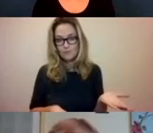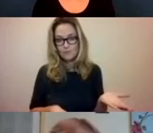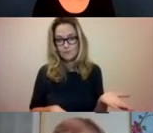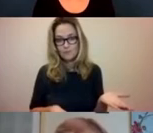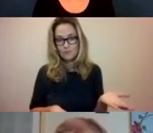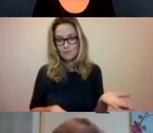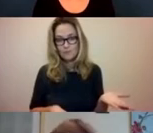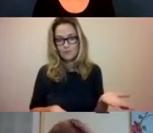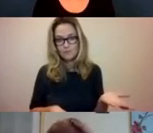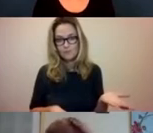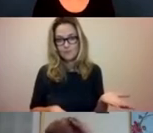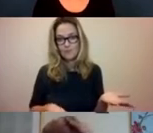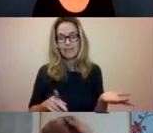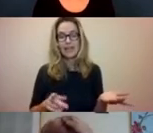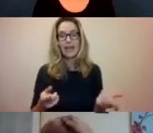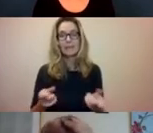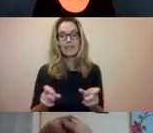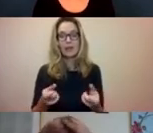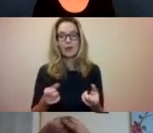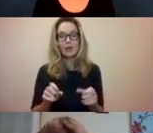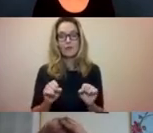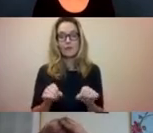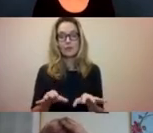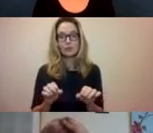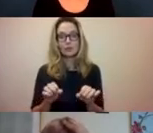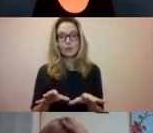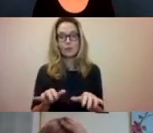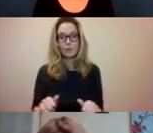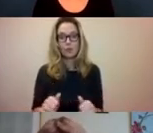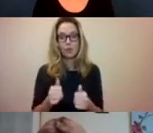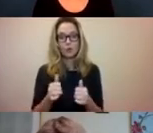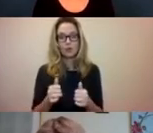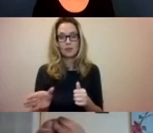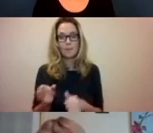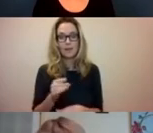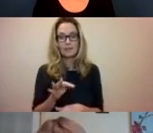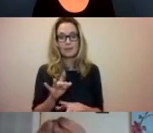En ik heb in Hilversum ben ik begonnen met